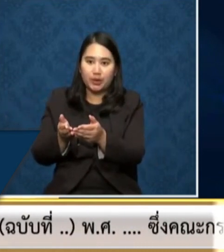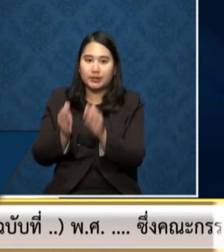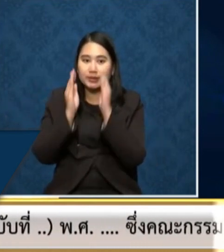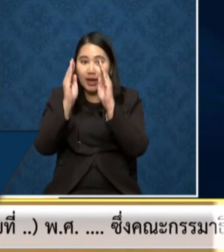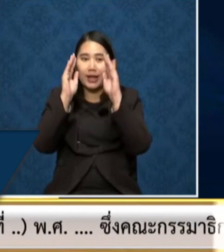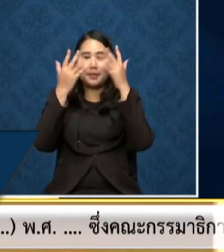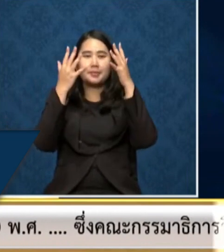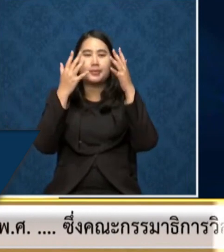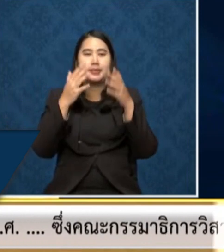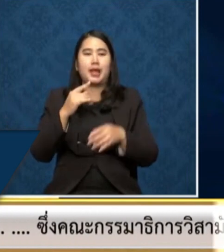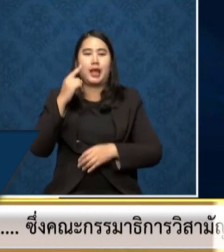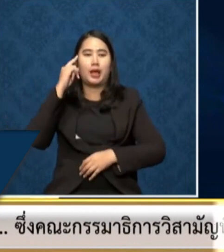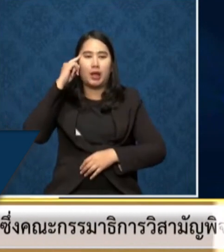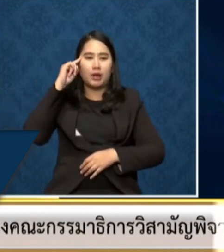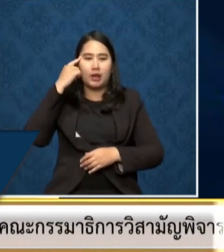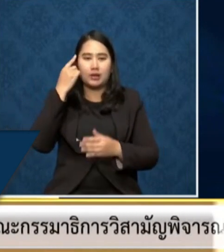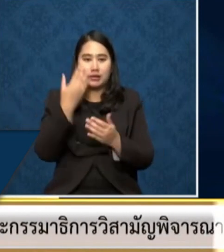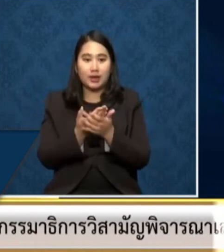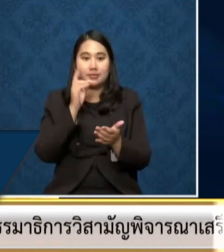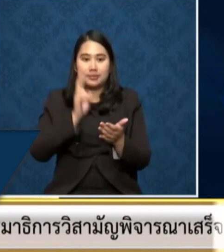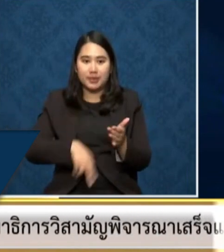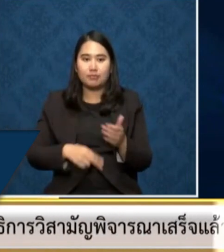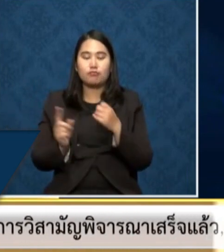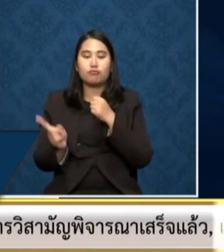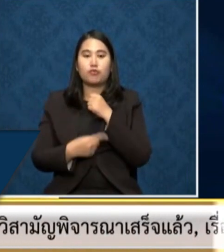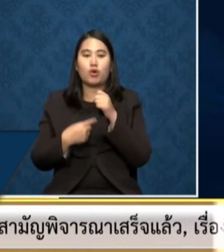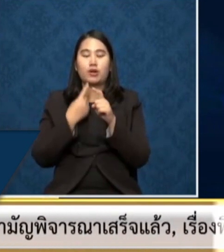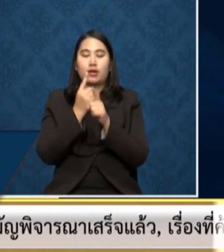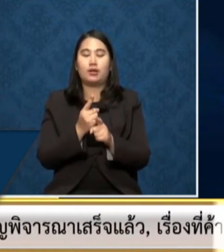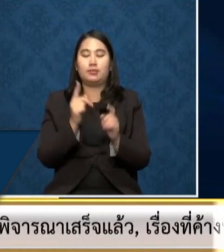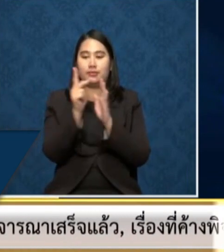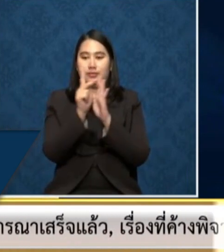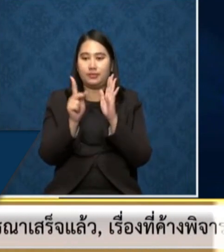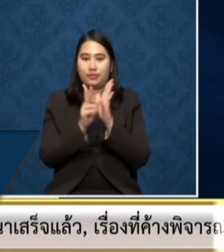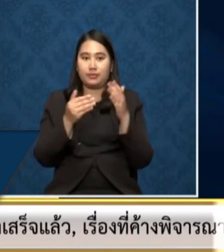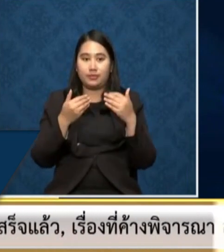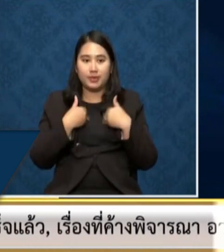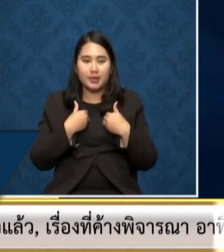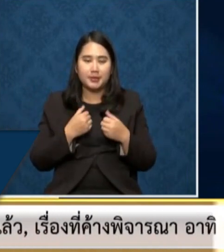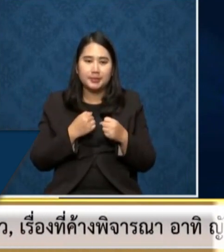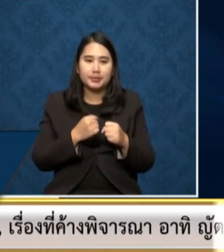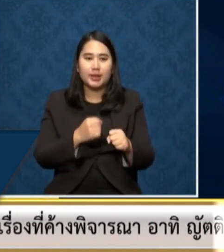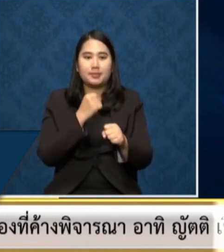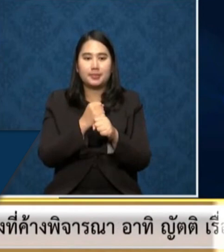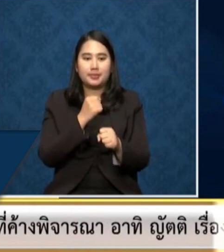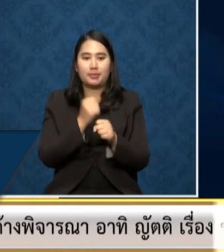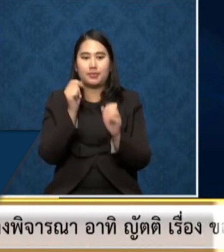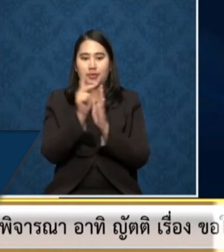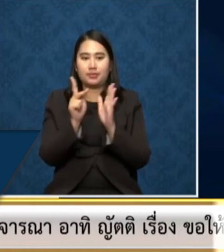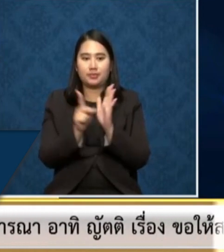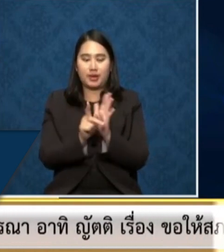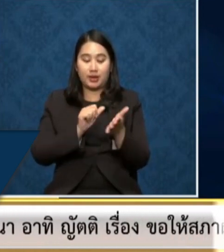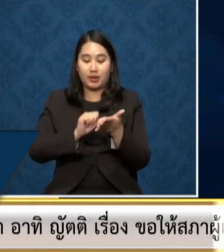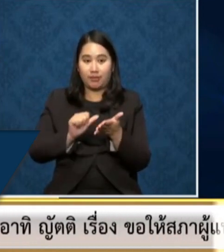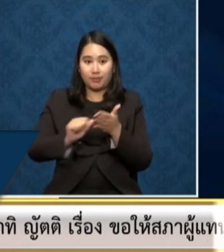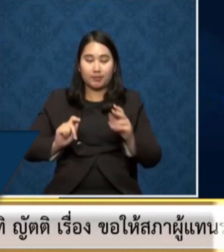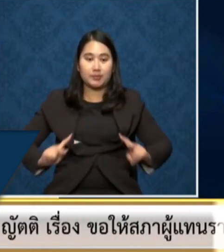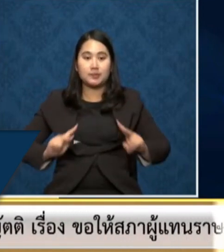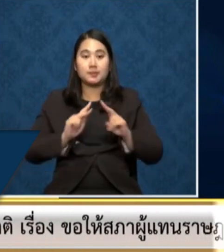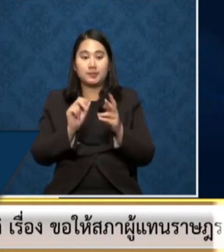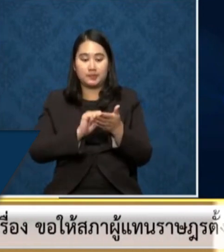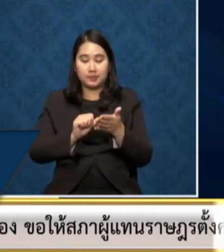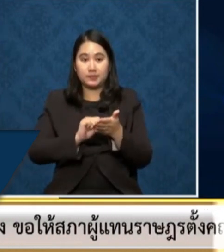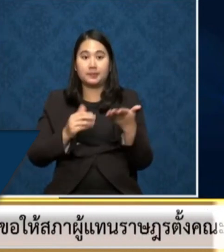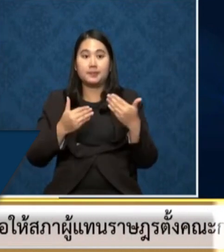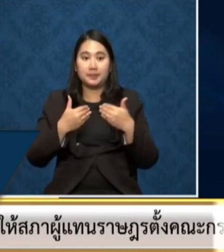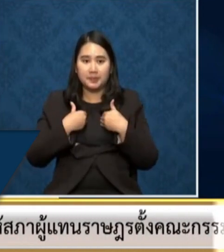ตั้งใจถูกปรับถูกลงโทษตามกฎหมายแม้จะมีความพยายามแก้กฎหมายแก้กฎกระทรวงเพื่อแก้ไขปัญหา